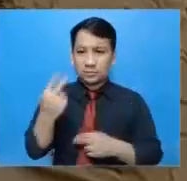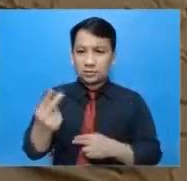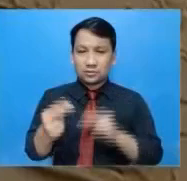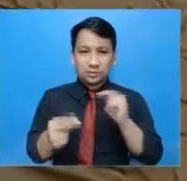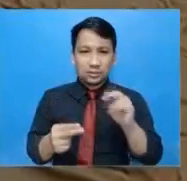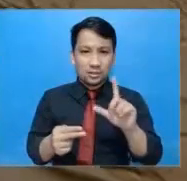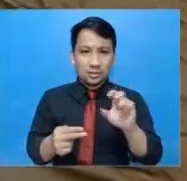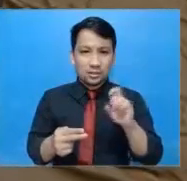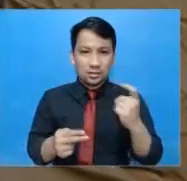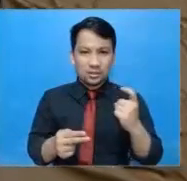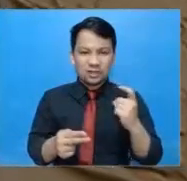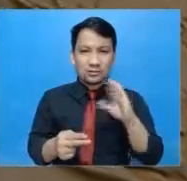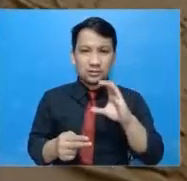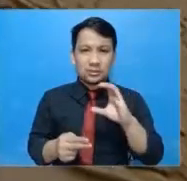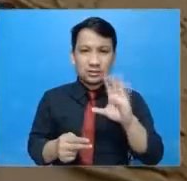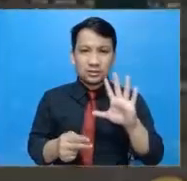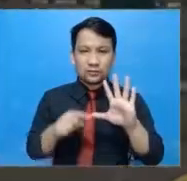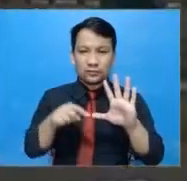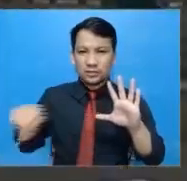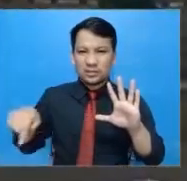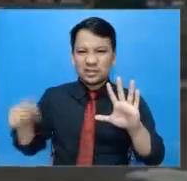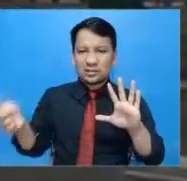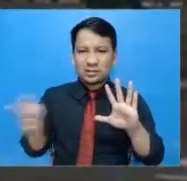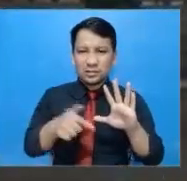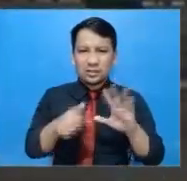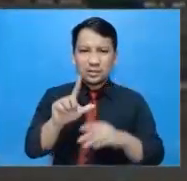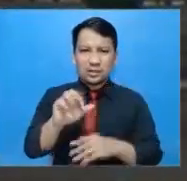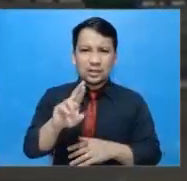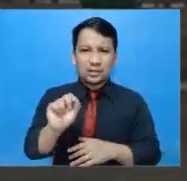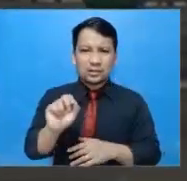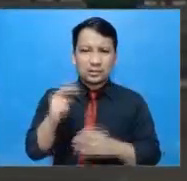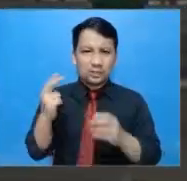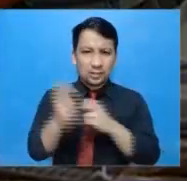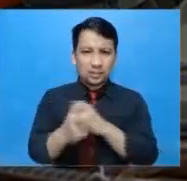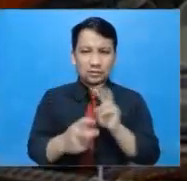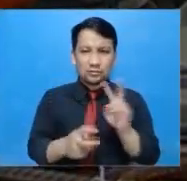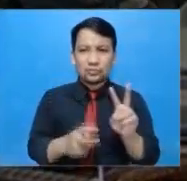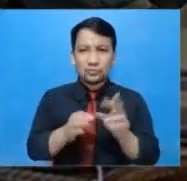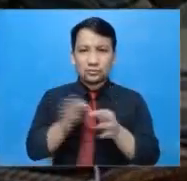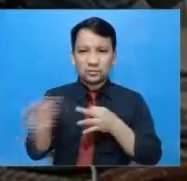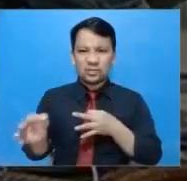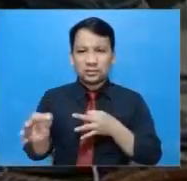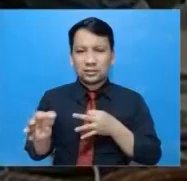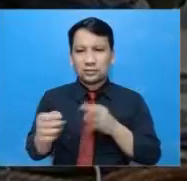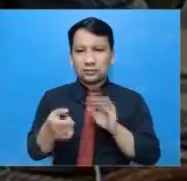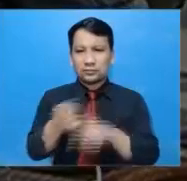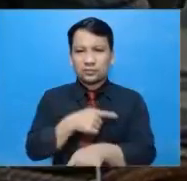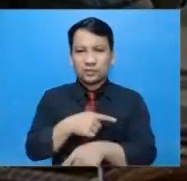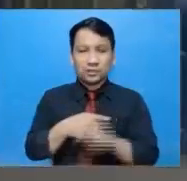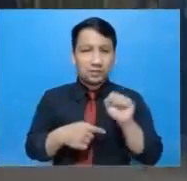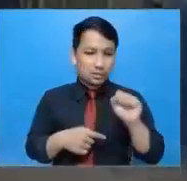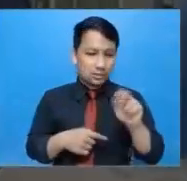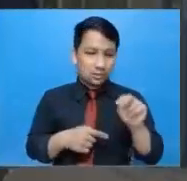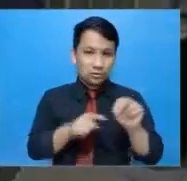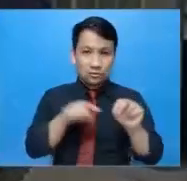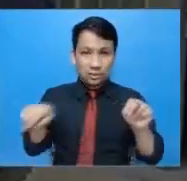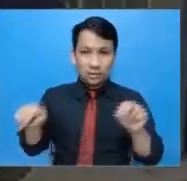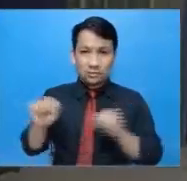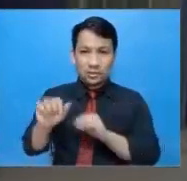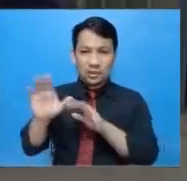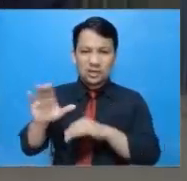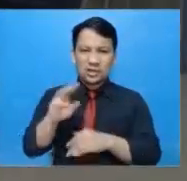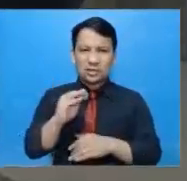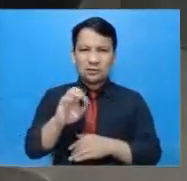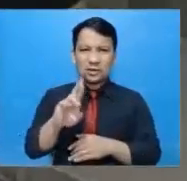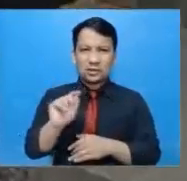Link, C5 South Link Expressway, LRT Line 2 East Extension Project mula Santolan hanggang Antipolo at ang MRT